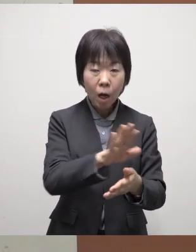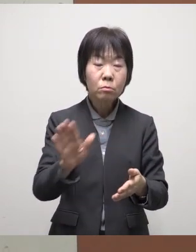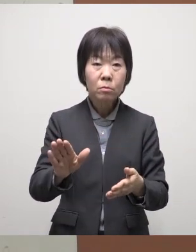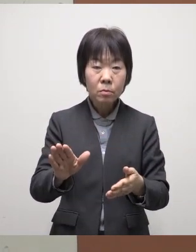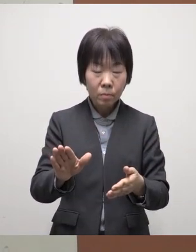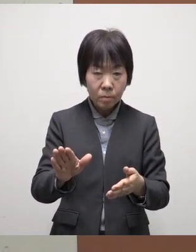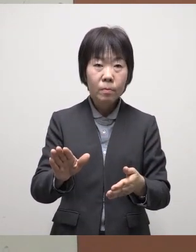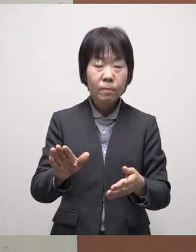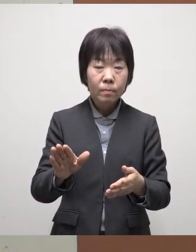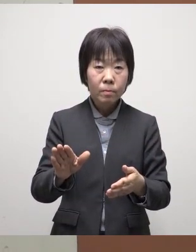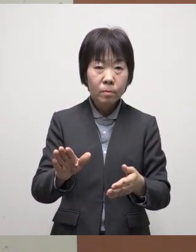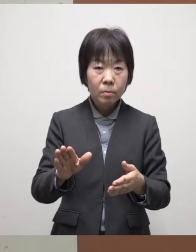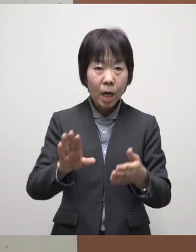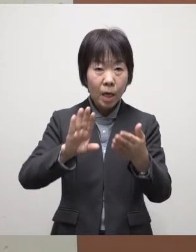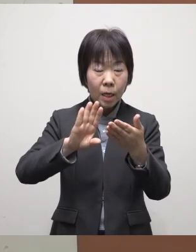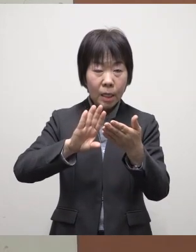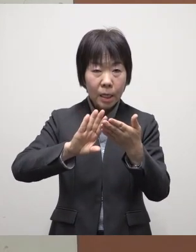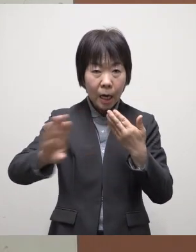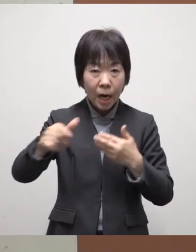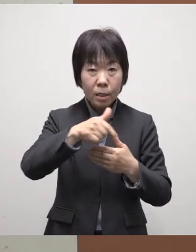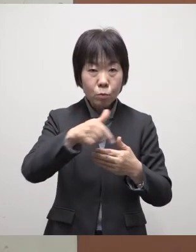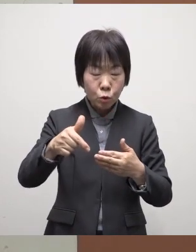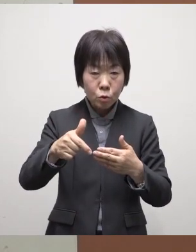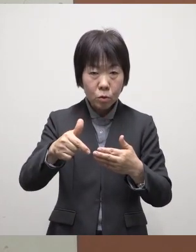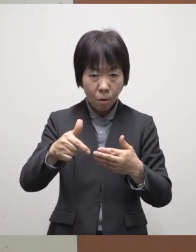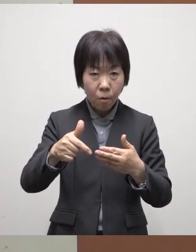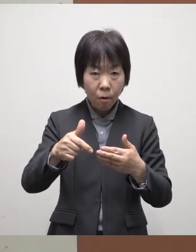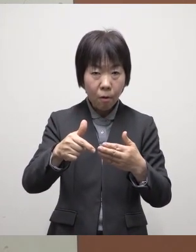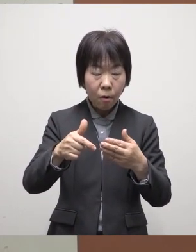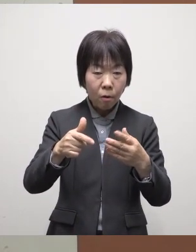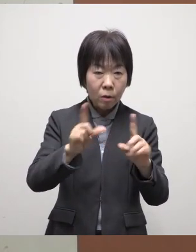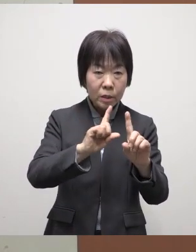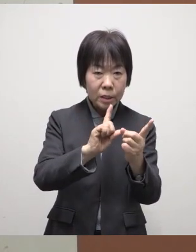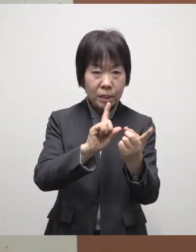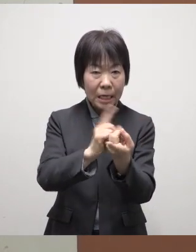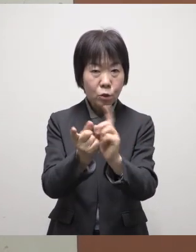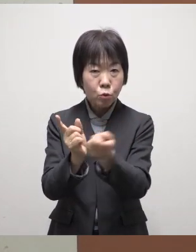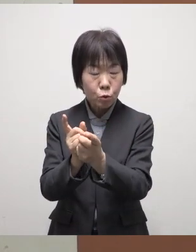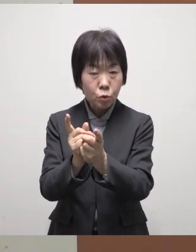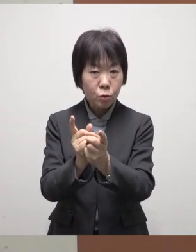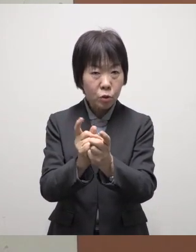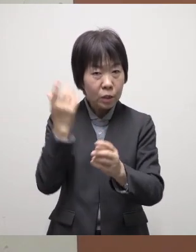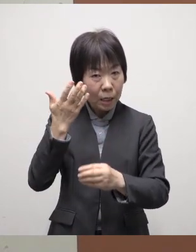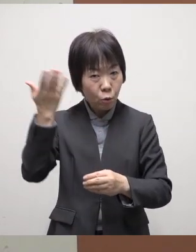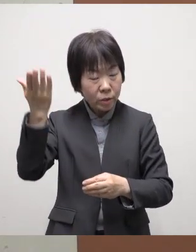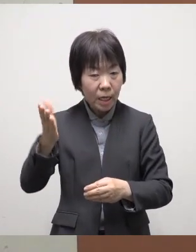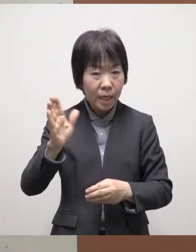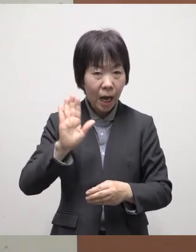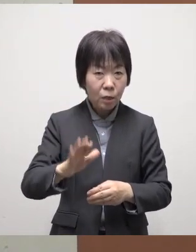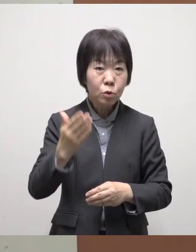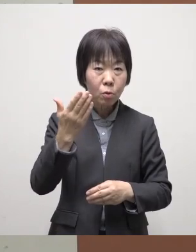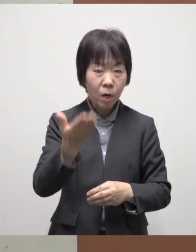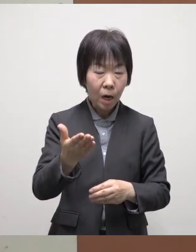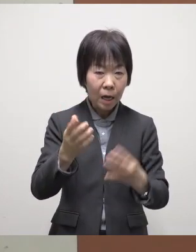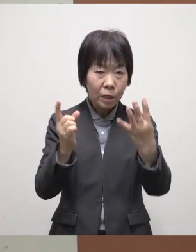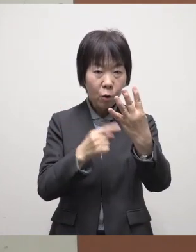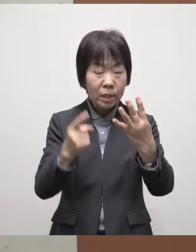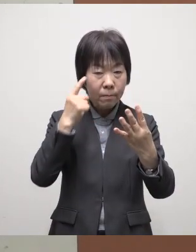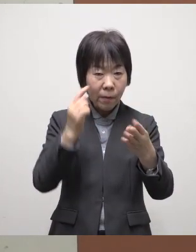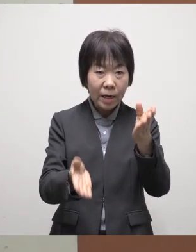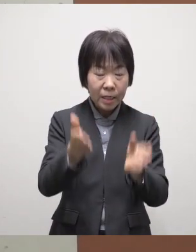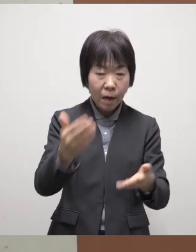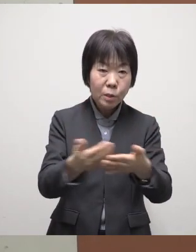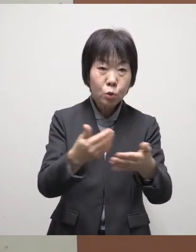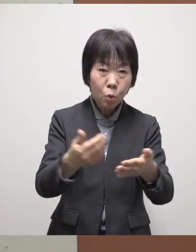8あの外部のふてぃあの不特定の方と接するような可能性のある業務であるのかどうかとか4例目の方は